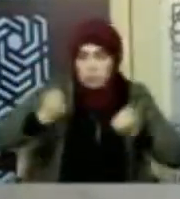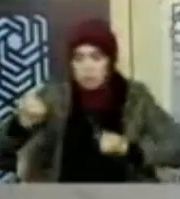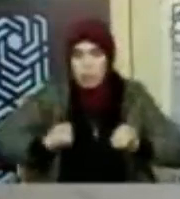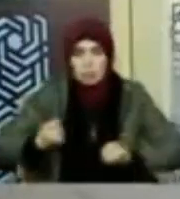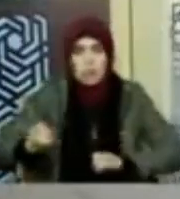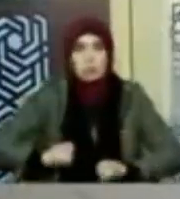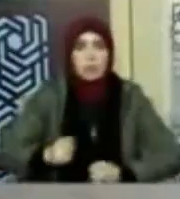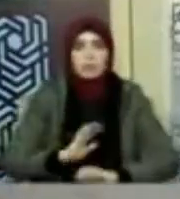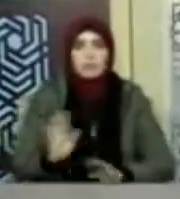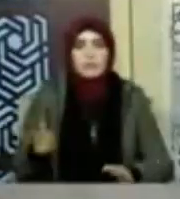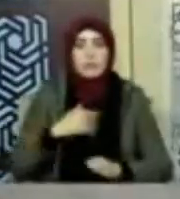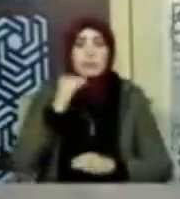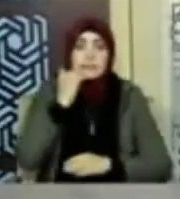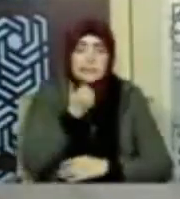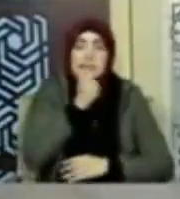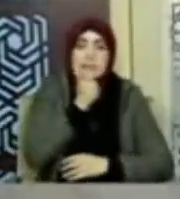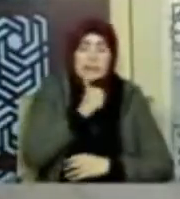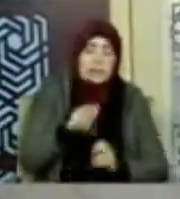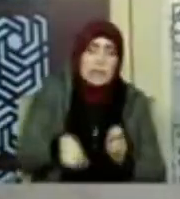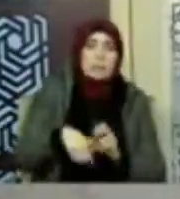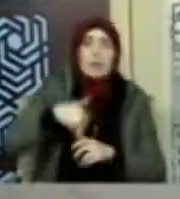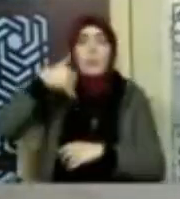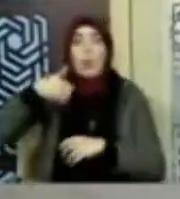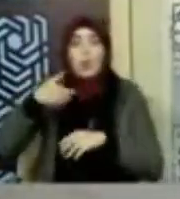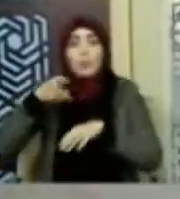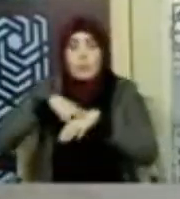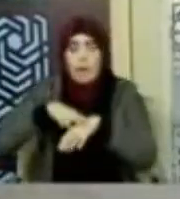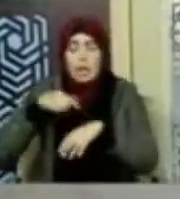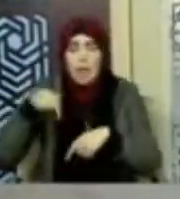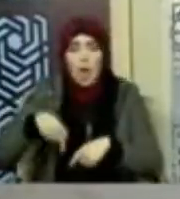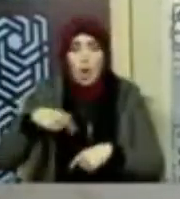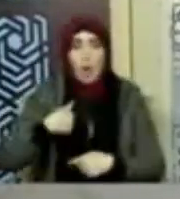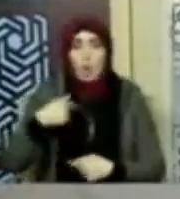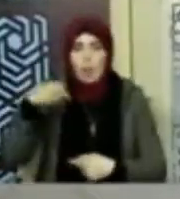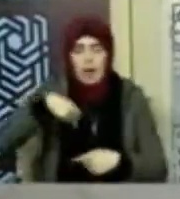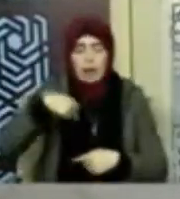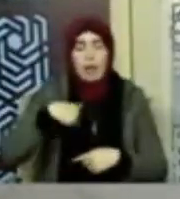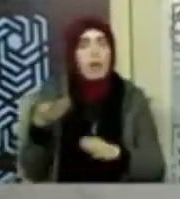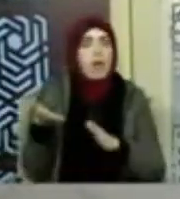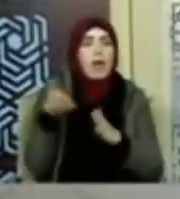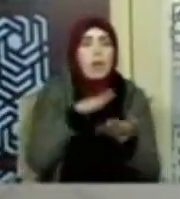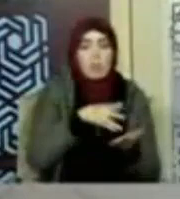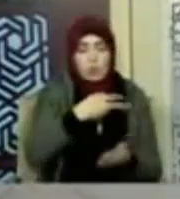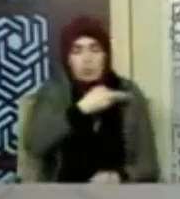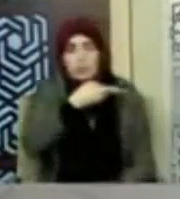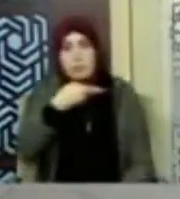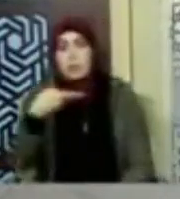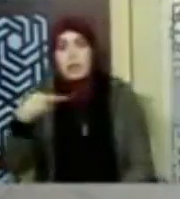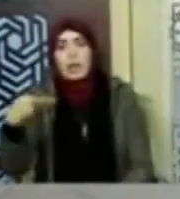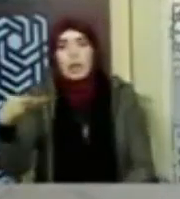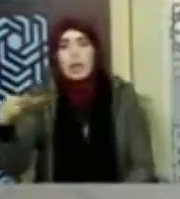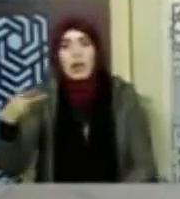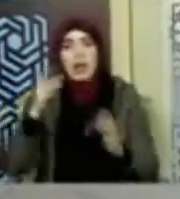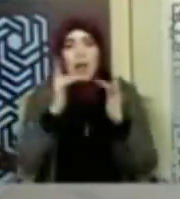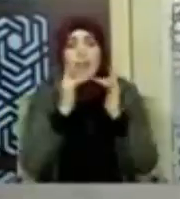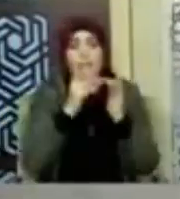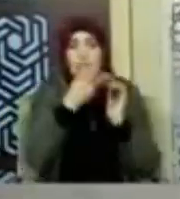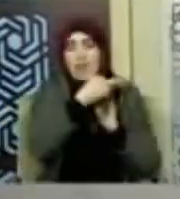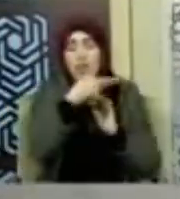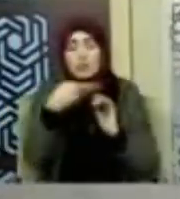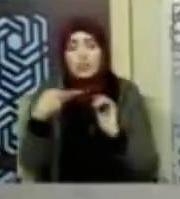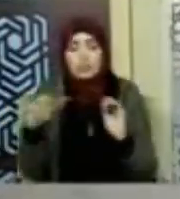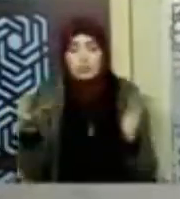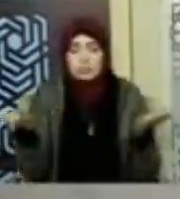رمية بسهم، أو طعنة برمح، وها أنا ذا أموت على فراشي كما يموت